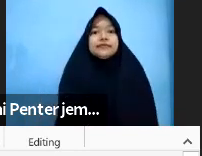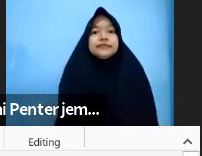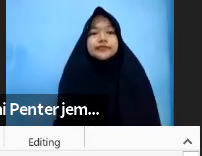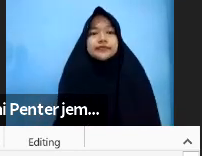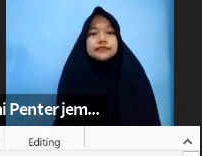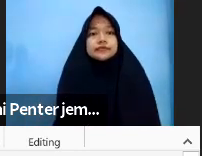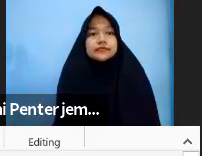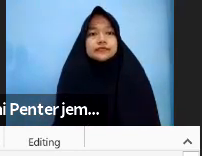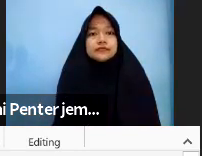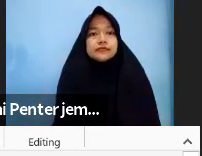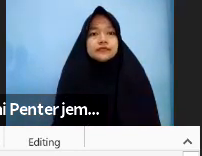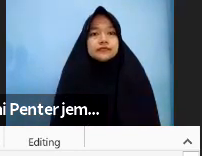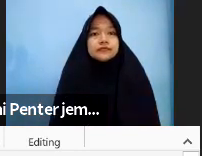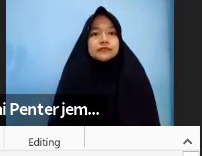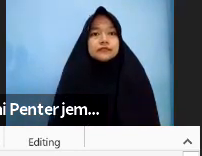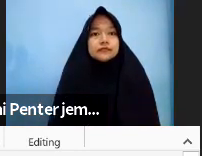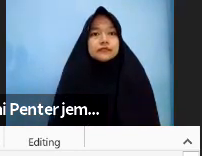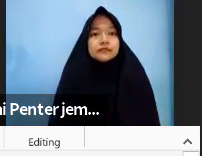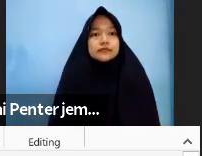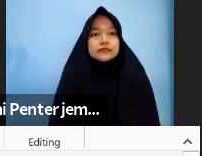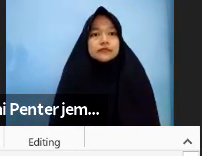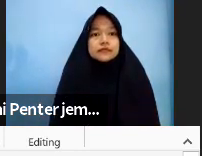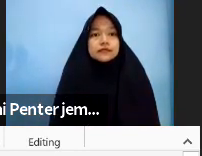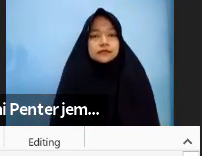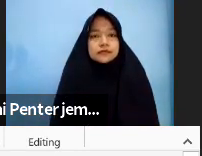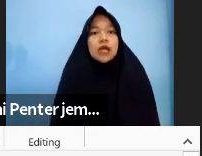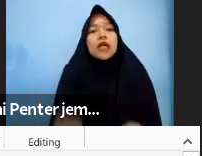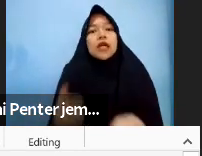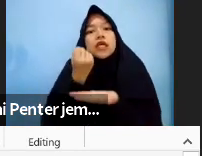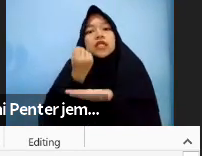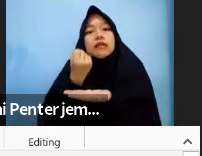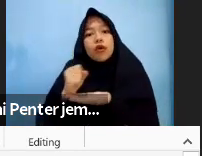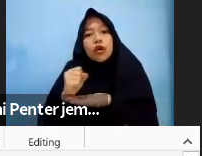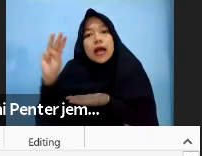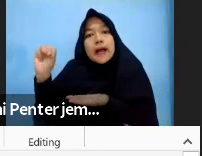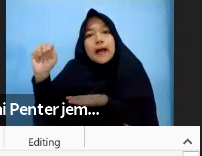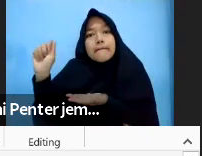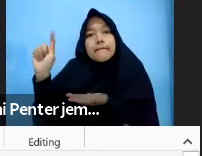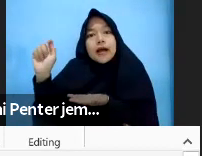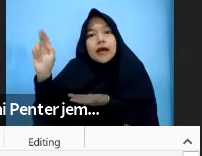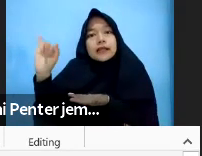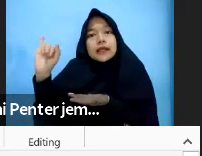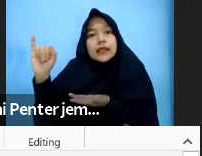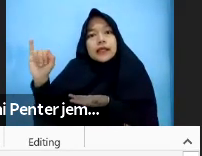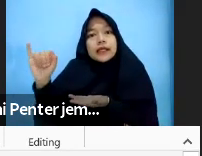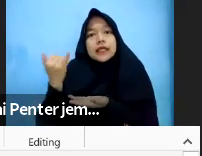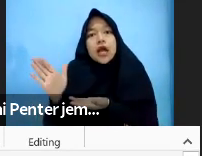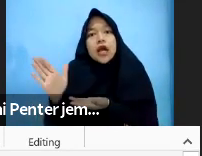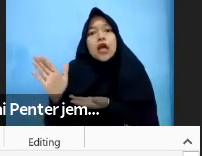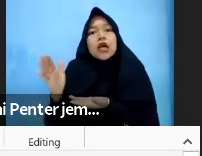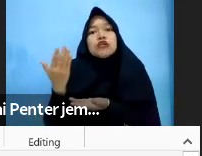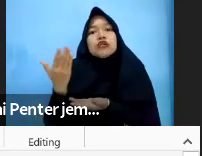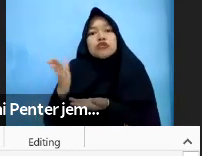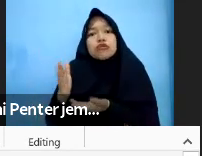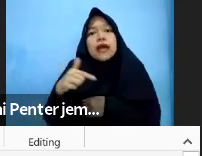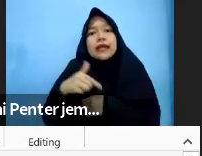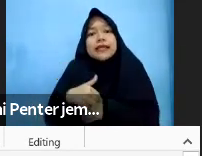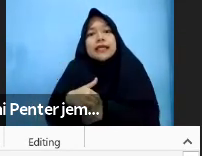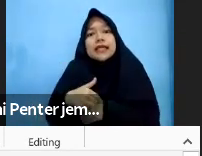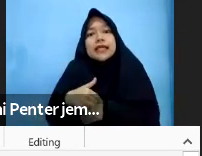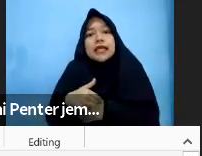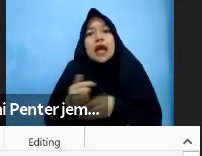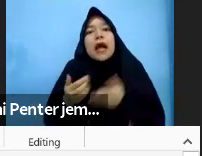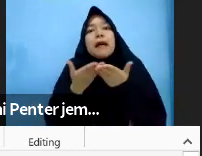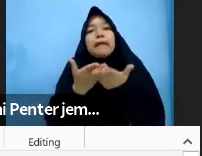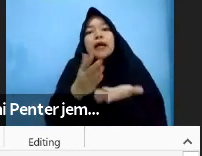bagian dari wacana babak ibu untuk memperkaya bapak ibu ambil bagian untuk produk-produk kami untuk